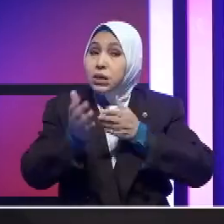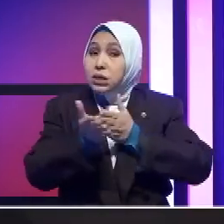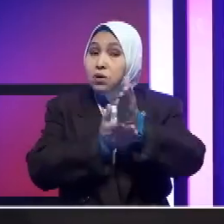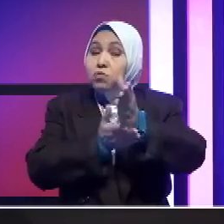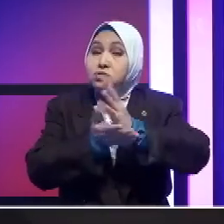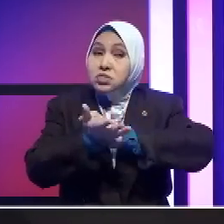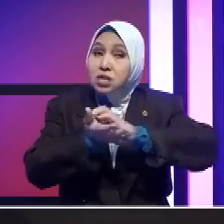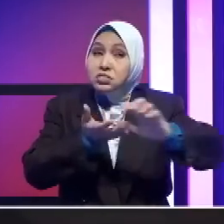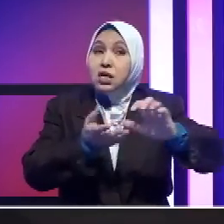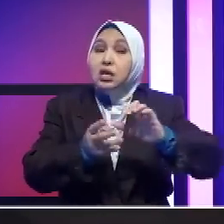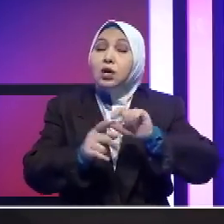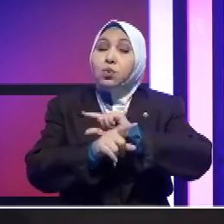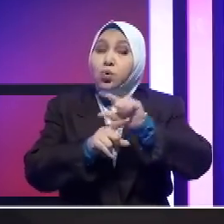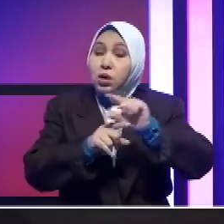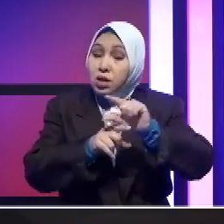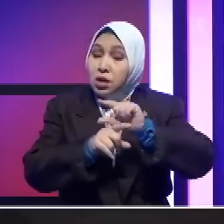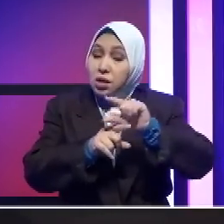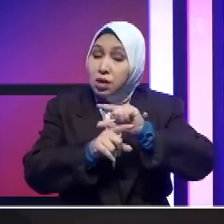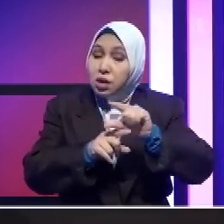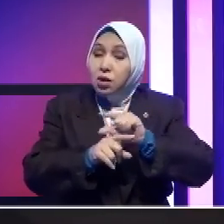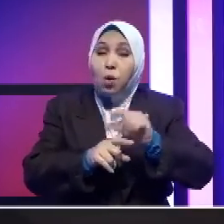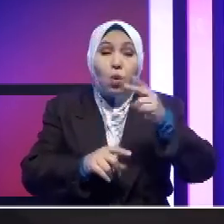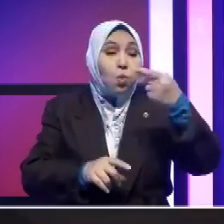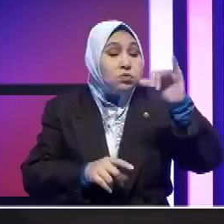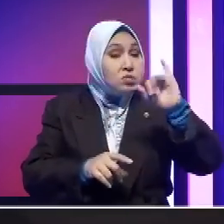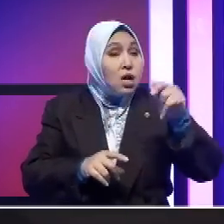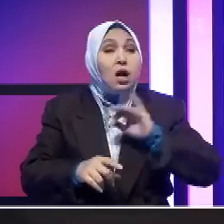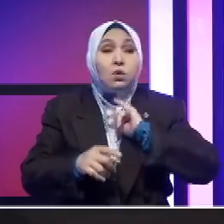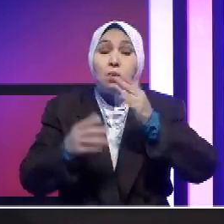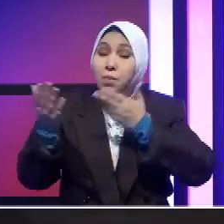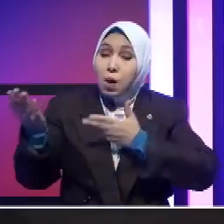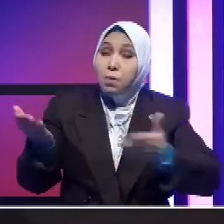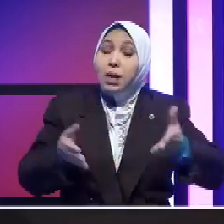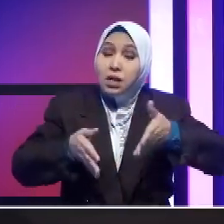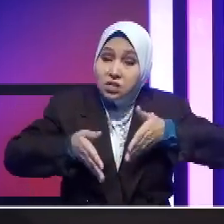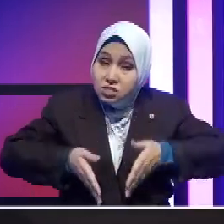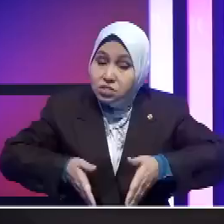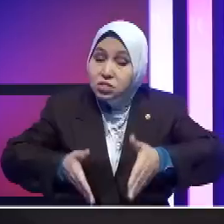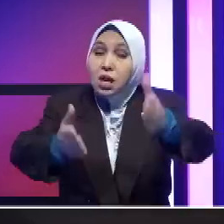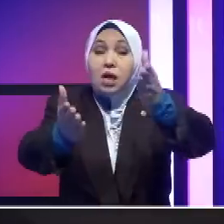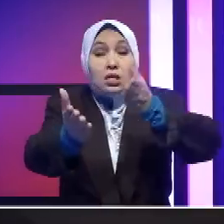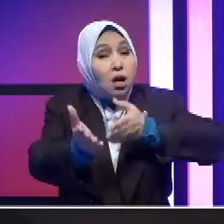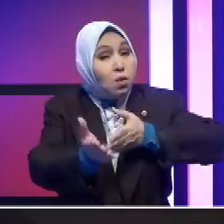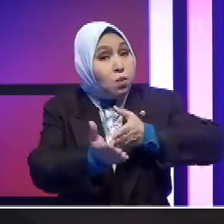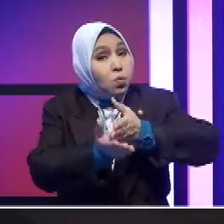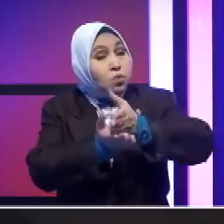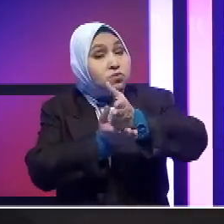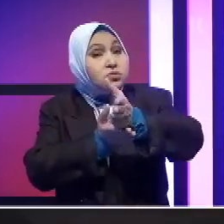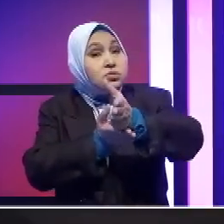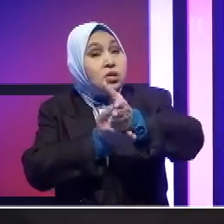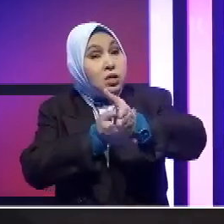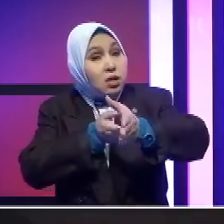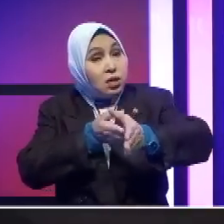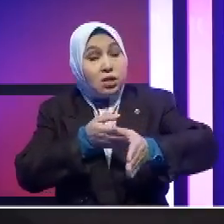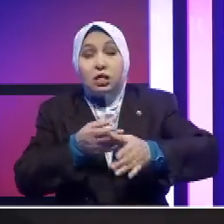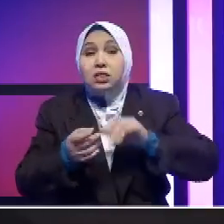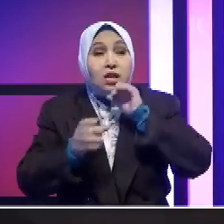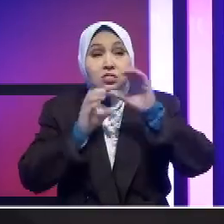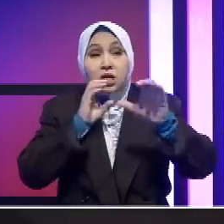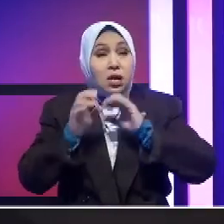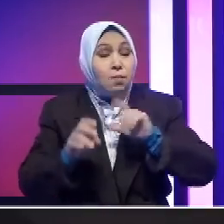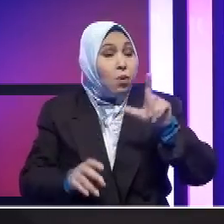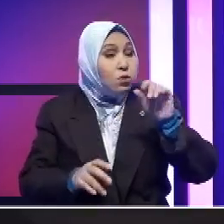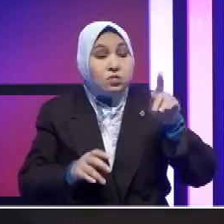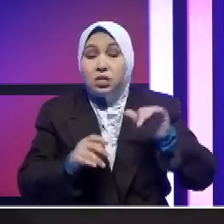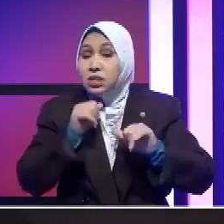dia mesti guna dulu hujah. Jadi dia kata bahawa aku ni bawa kepada jalan yang lurus. Dia cakap pada itu saja, dia tak cakap logik-logik,